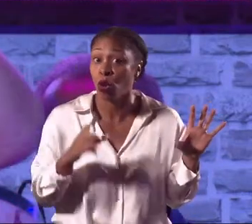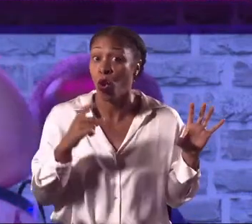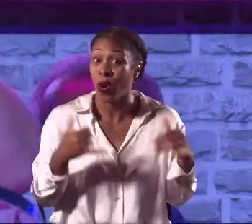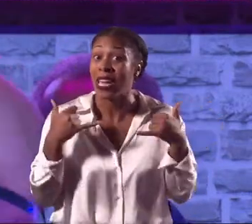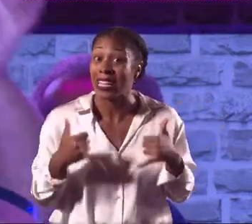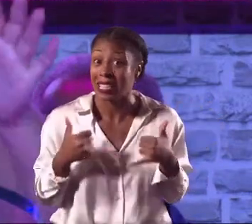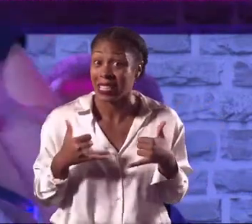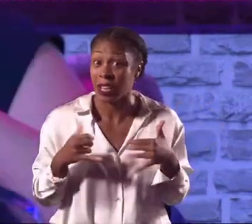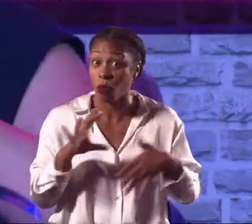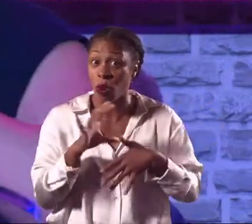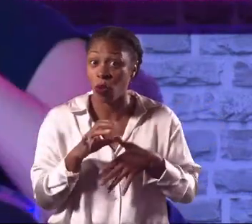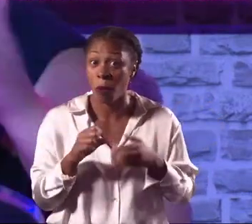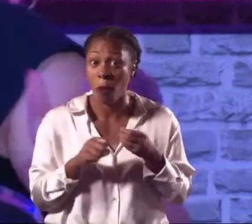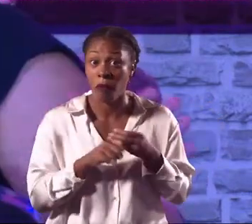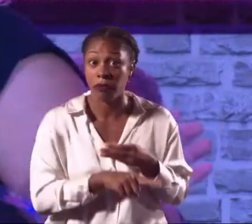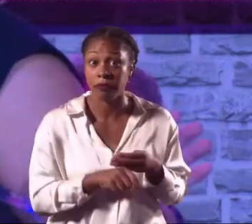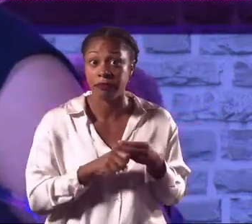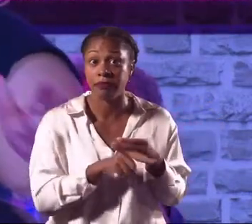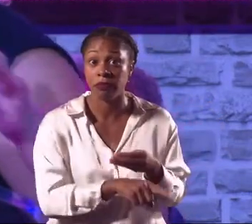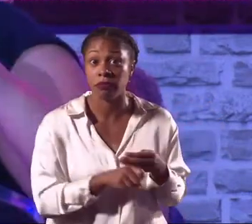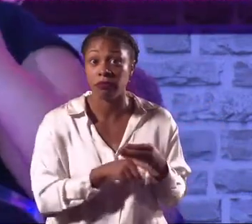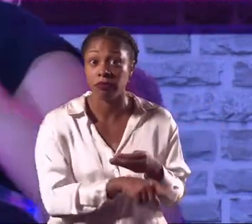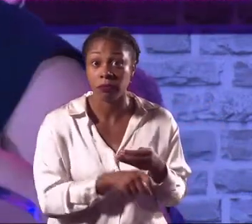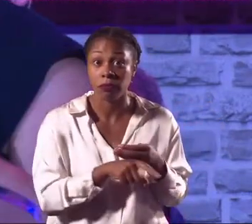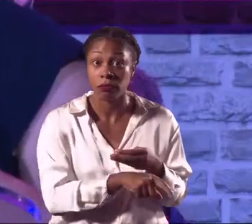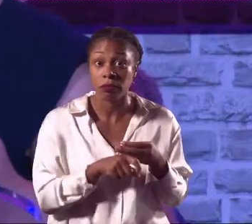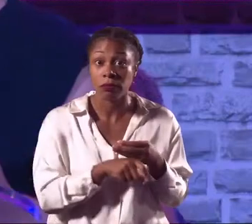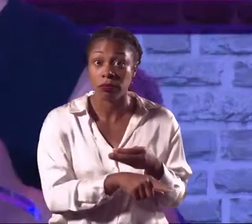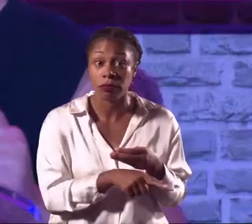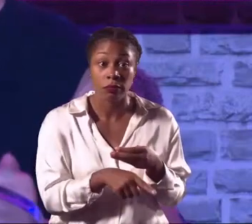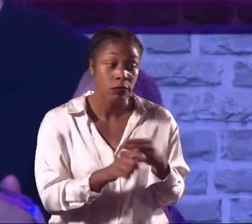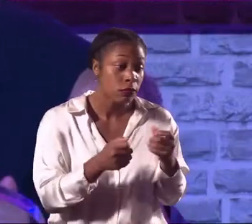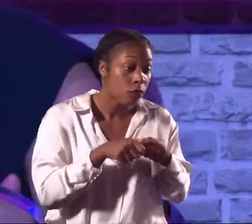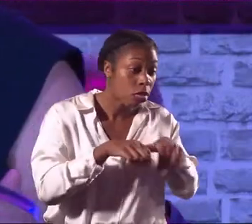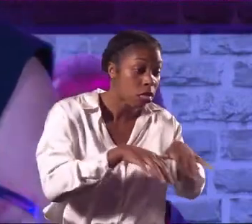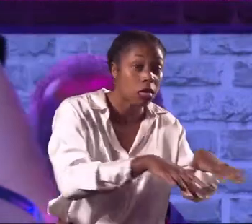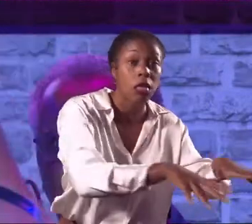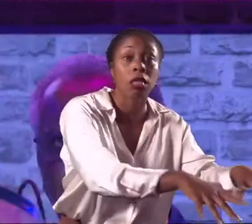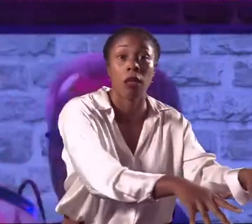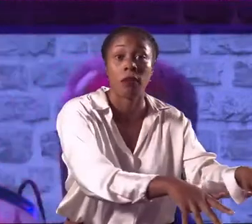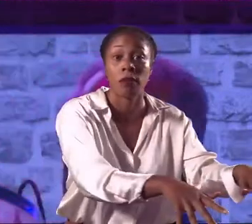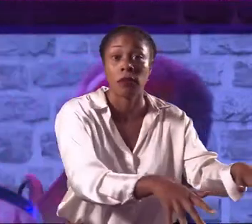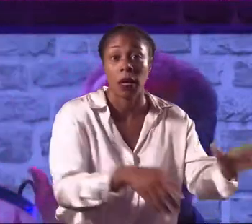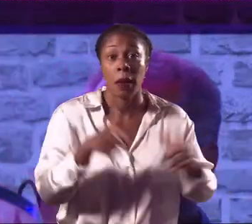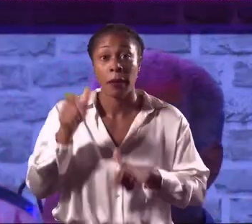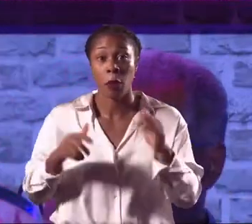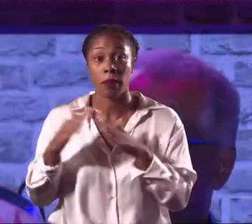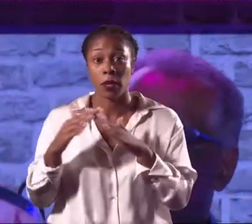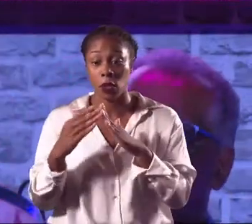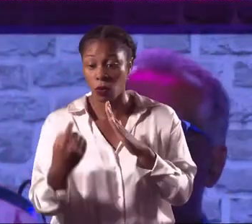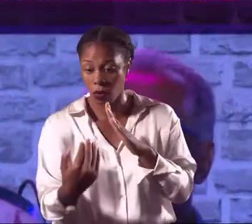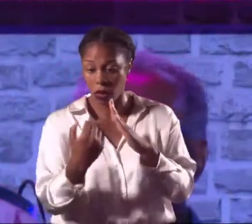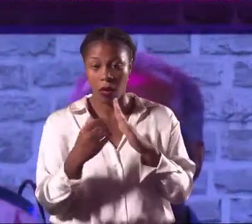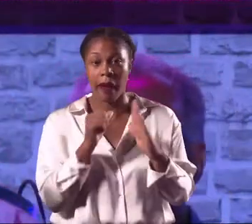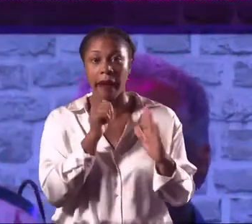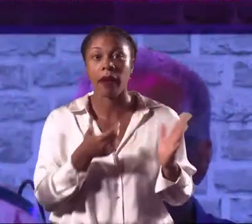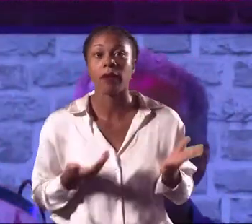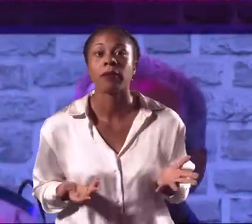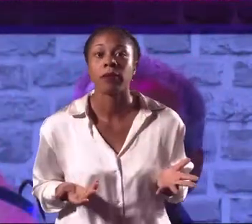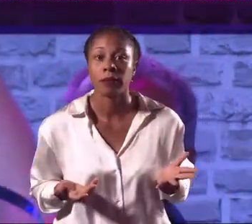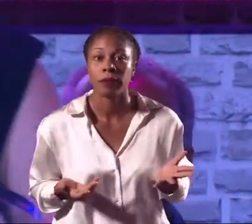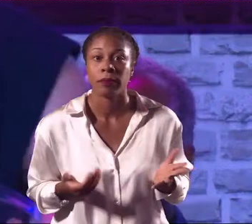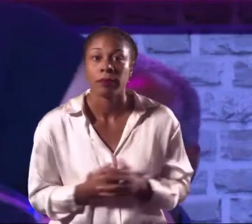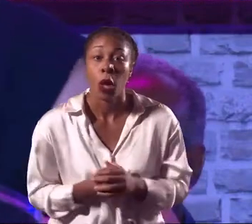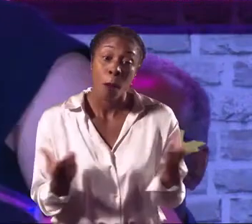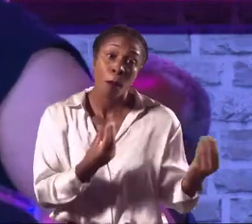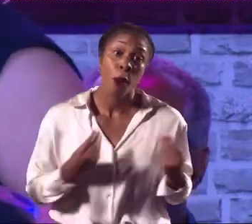est perdue en fuite, gaspillée en fuite dans la nature et n'arrive pas au robinet des habitants. La première chose que nous apprenons du